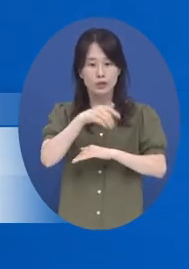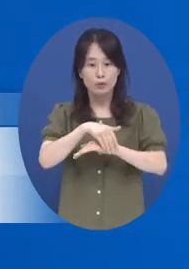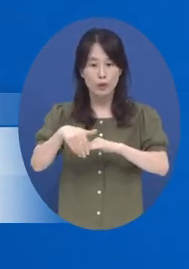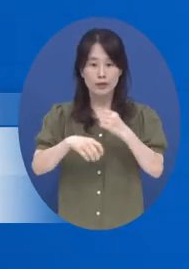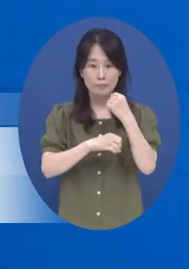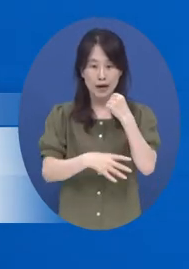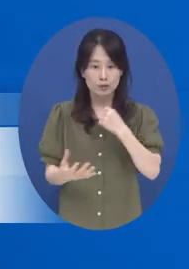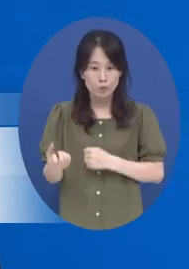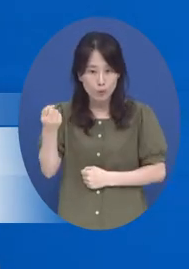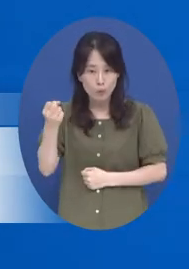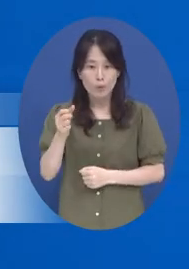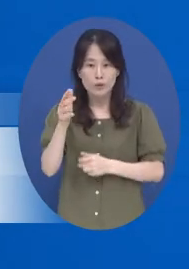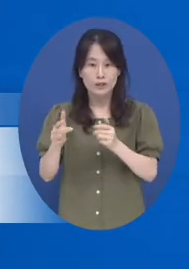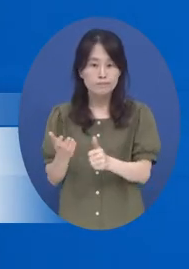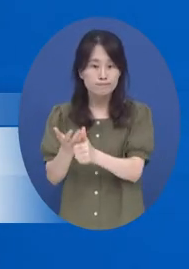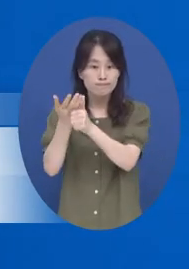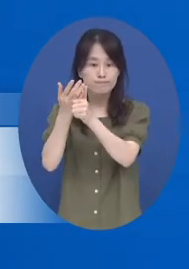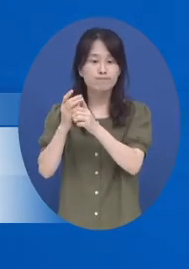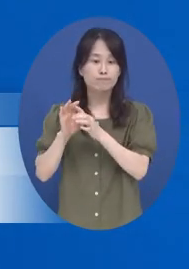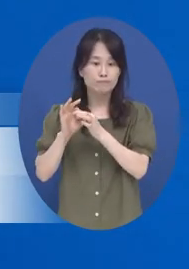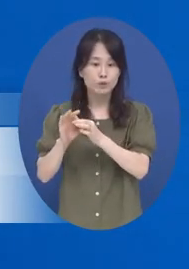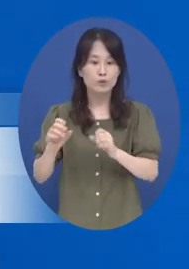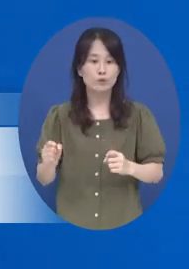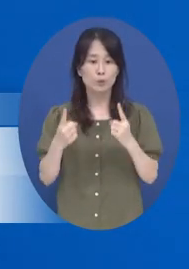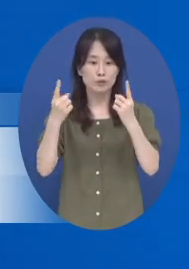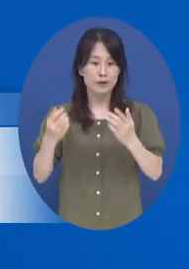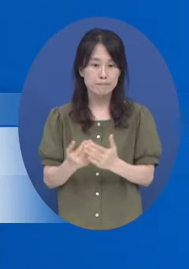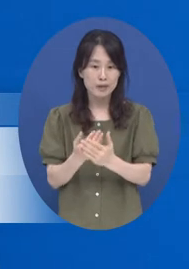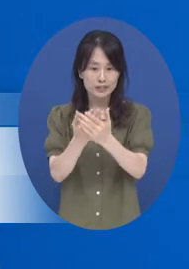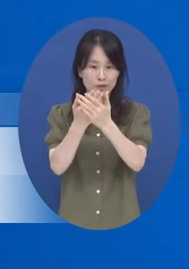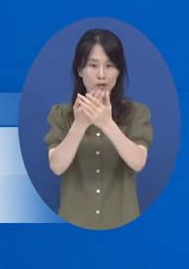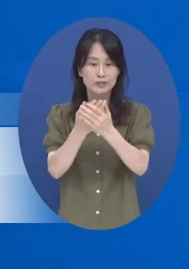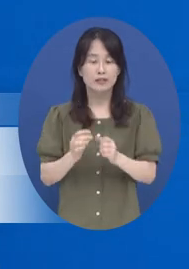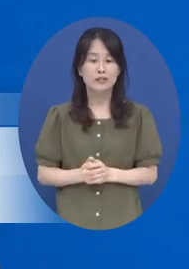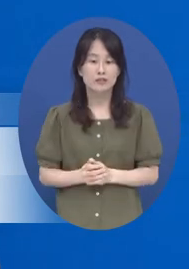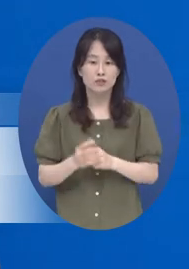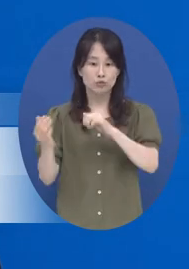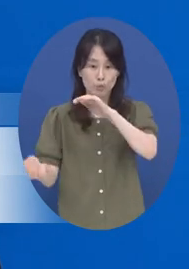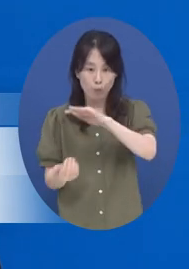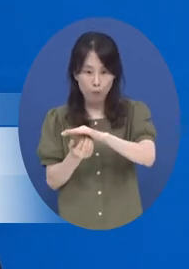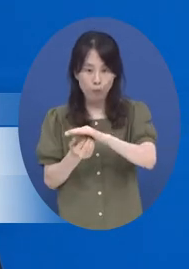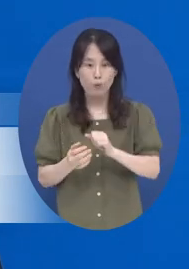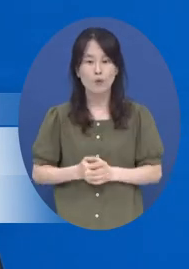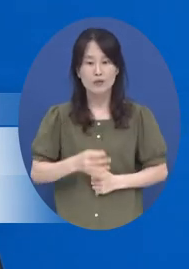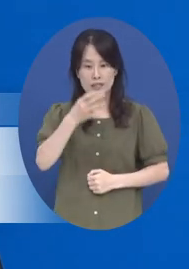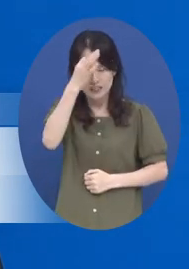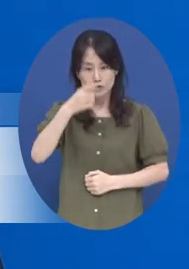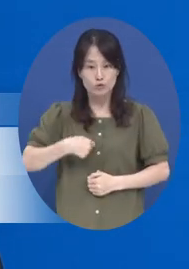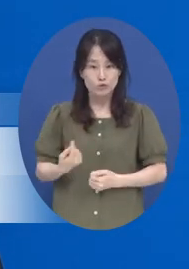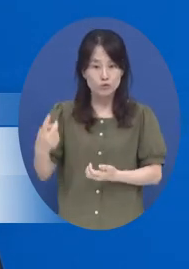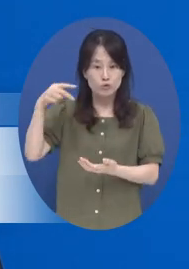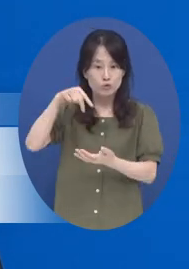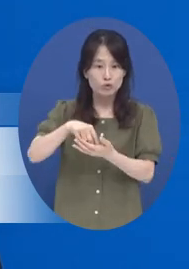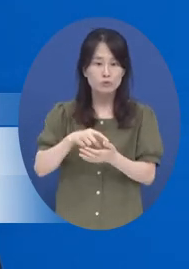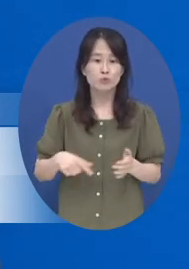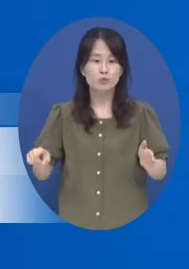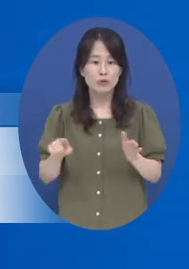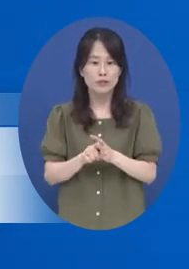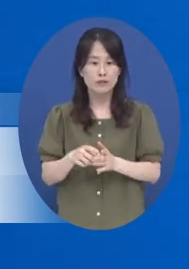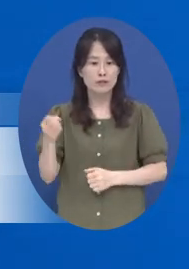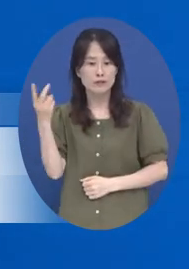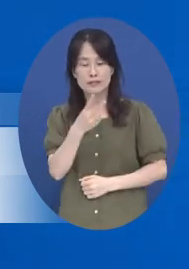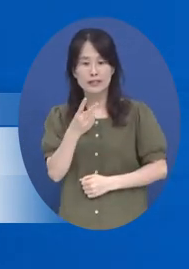계획을 기반으로 소부장 산업 육성을 통해 상생하는 공정 성장 모델을 확립하여 소부장 기술 독립을